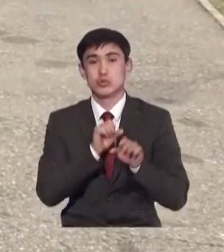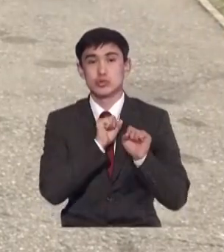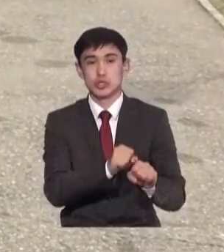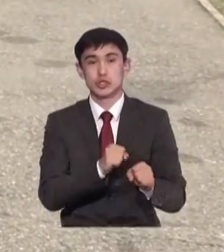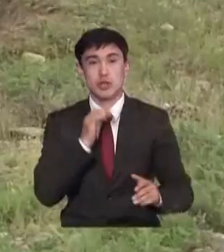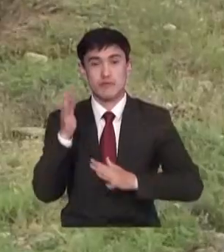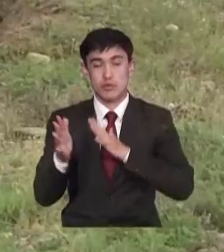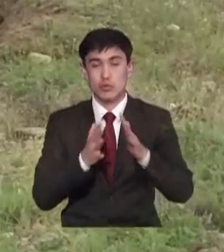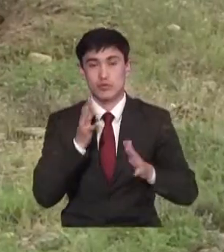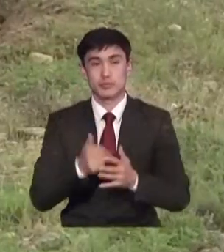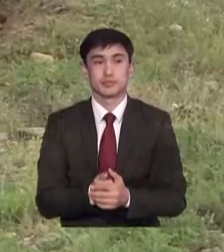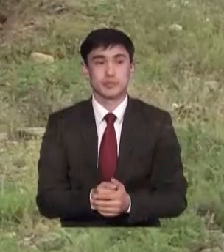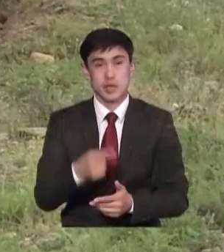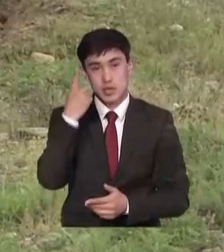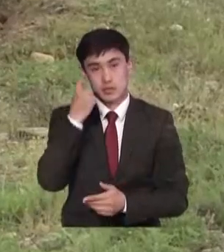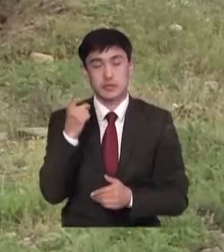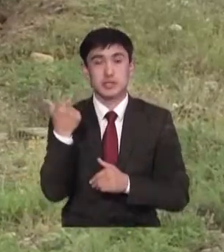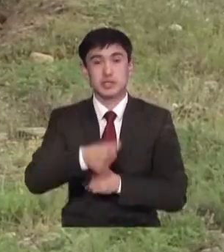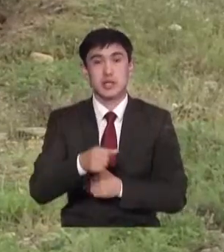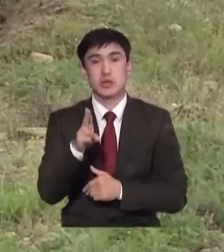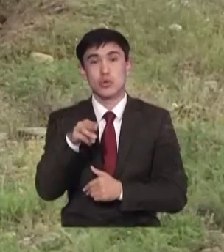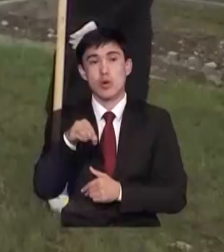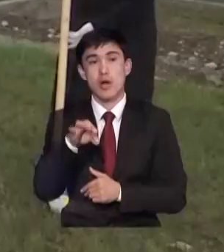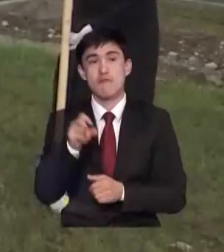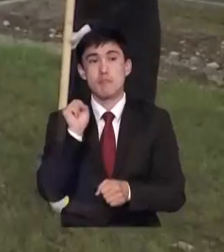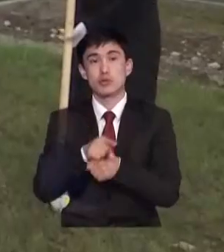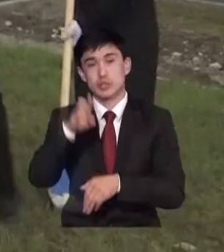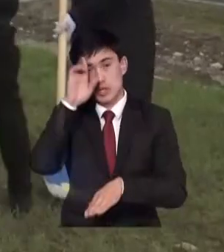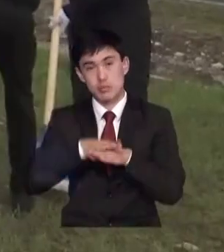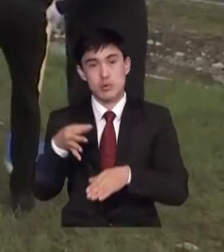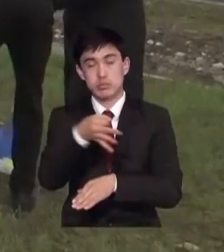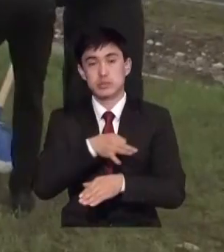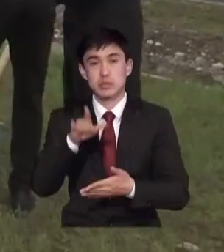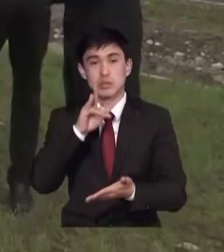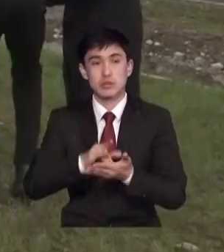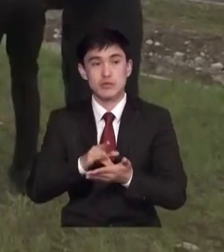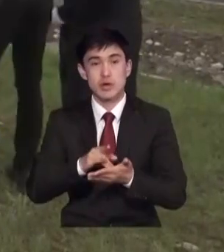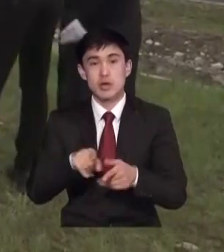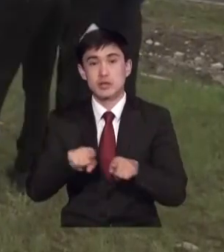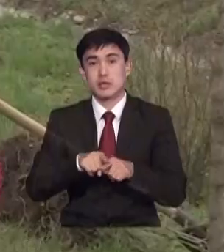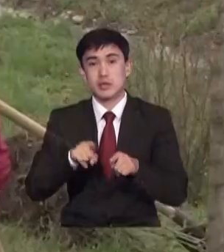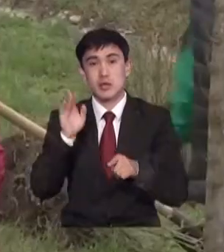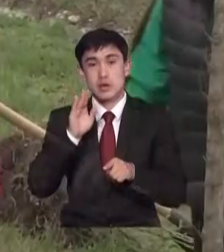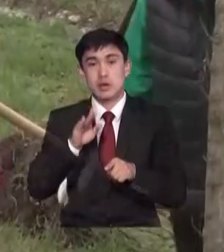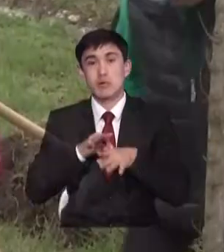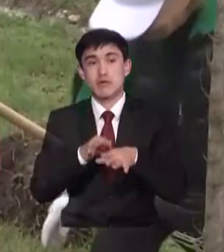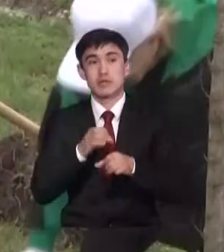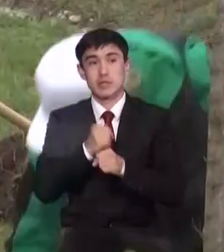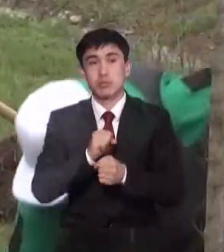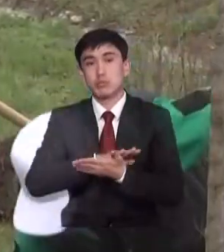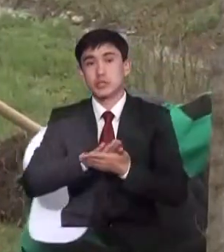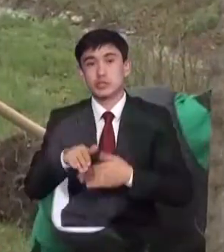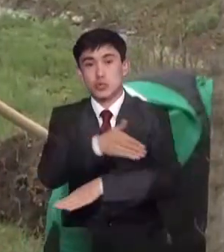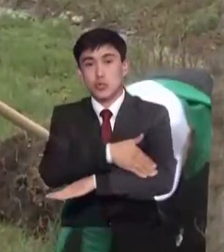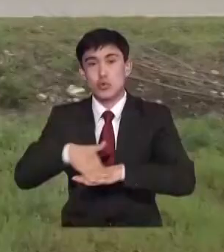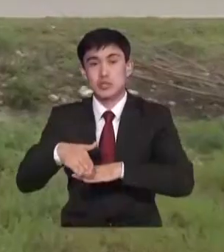от ветров. Как известно, на этой неделе Касым-Жомарт Токаев поручил акимам областей и городов, не затронутых паводками, проводить работу по очистке